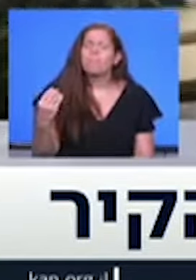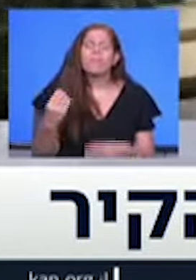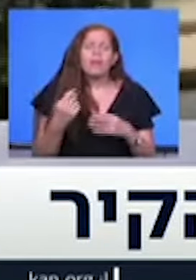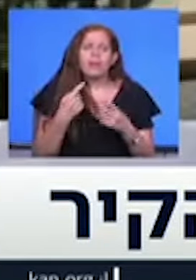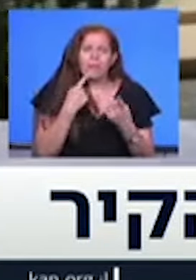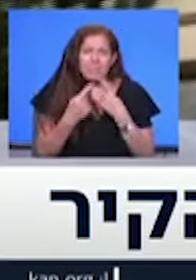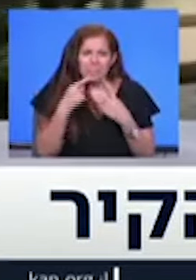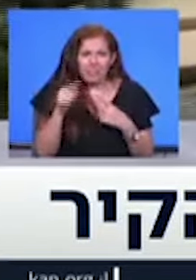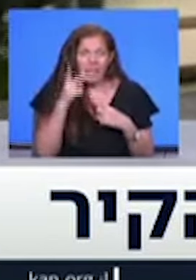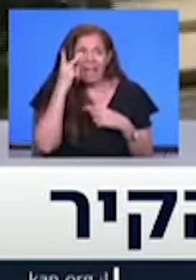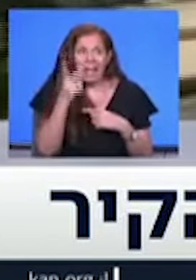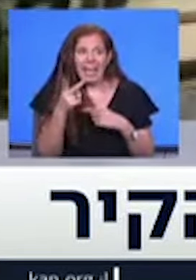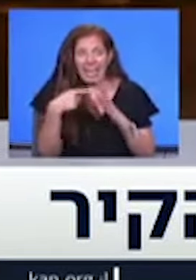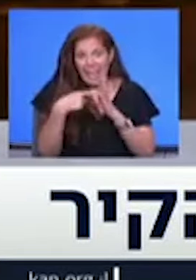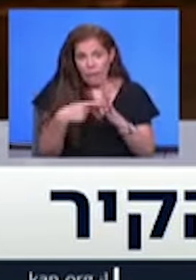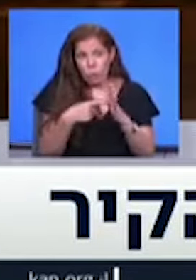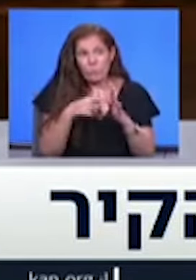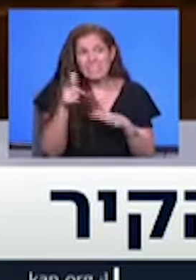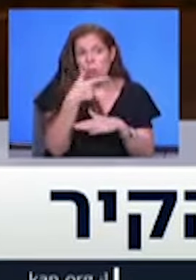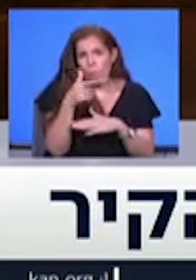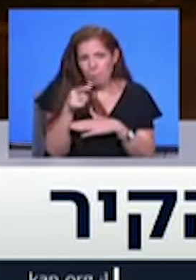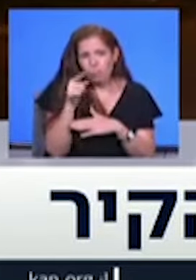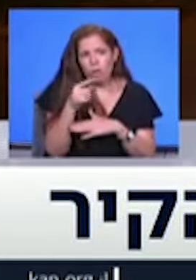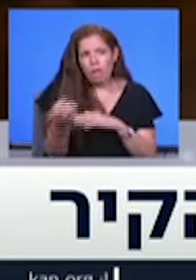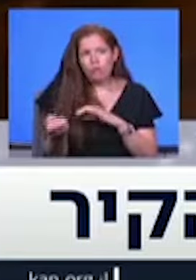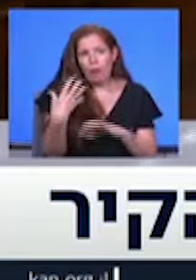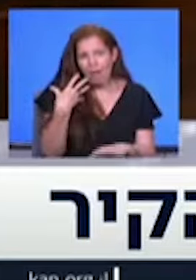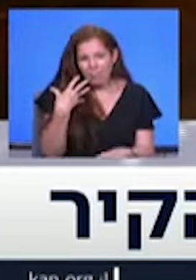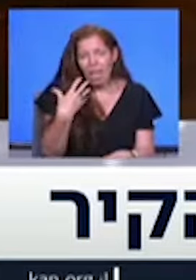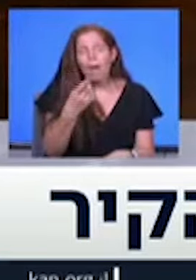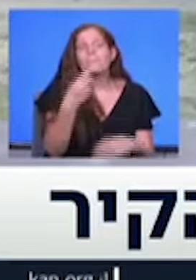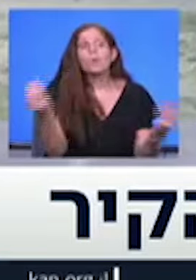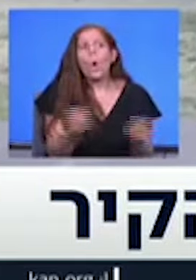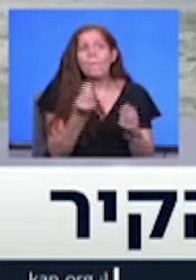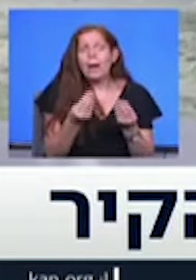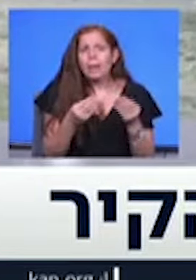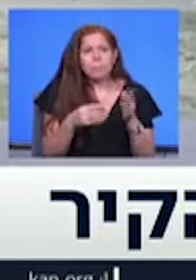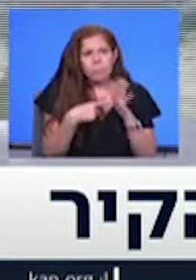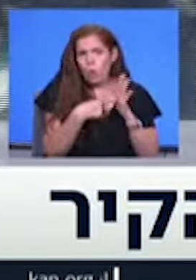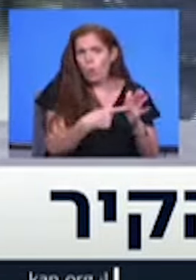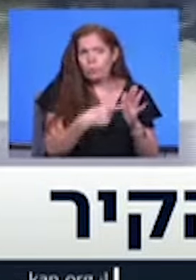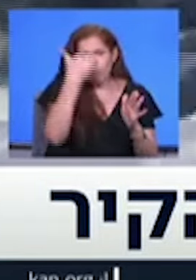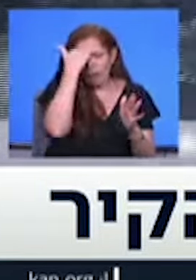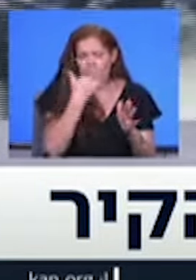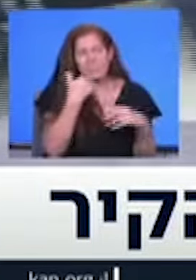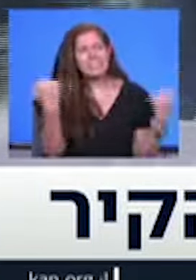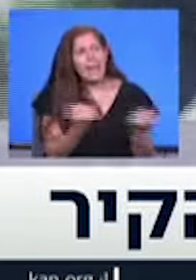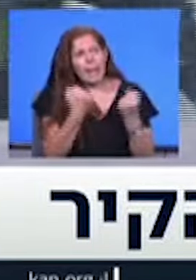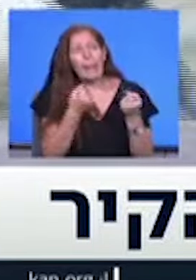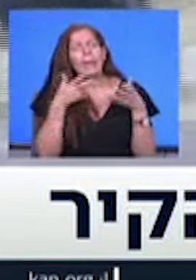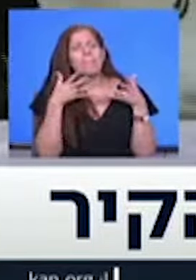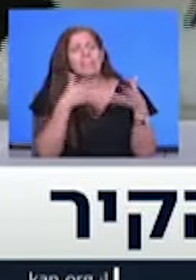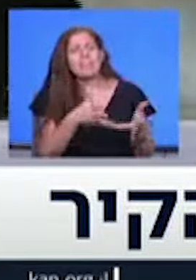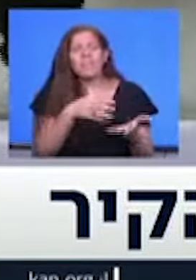הראינו צילומים שאתה שלחת לנו מתוך חומרים גלויים של חמאס, תרגילים, תקיפת אוגדת